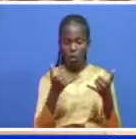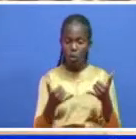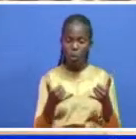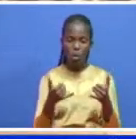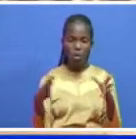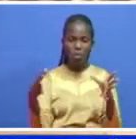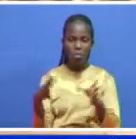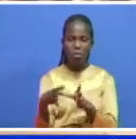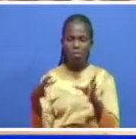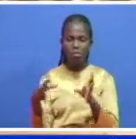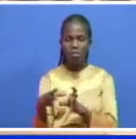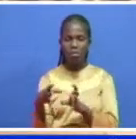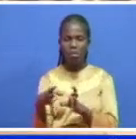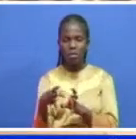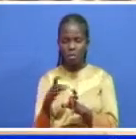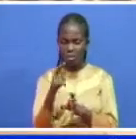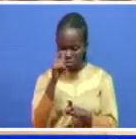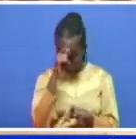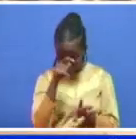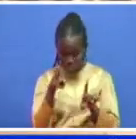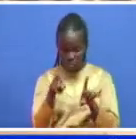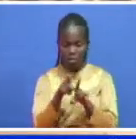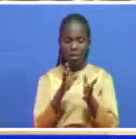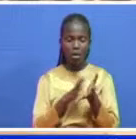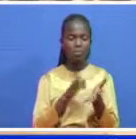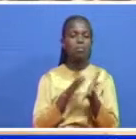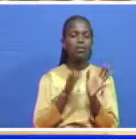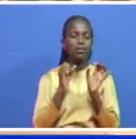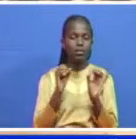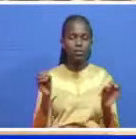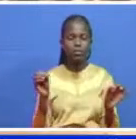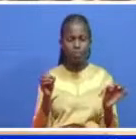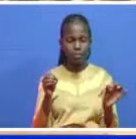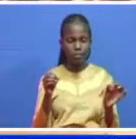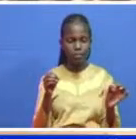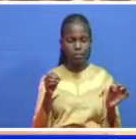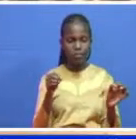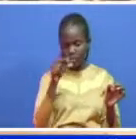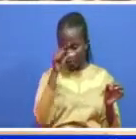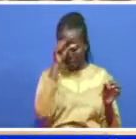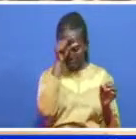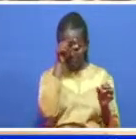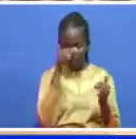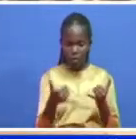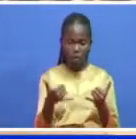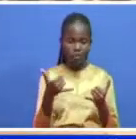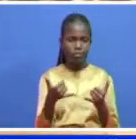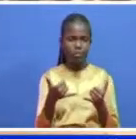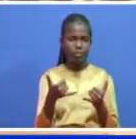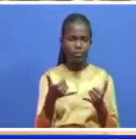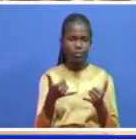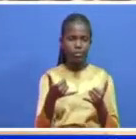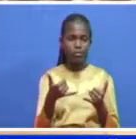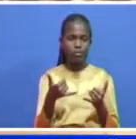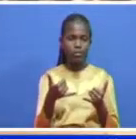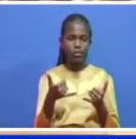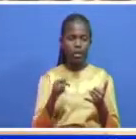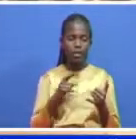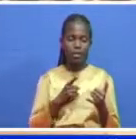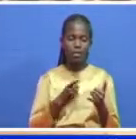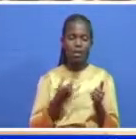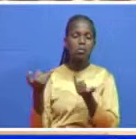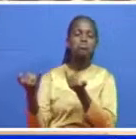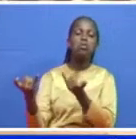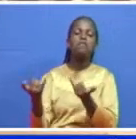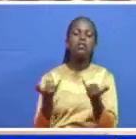ndaya. Tambai ya mukamba. Nundu wakitumi mana kuni kura. Ona wadatu isi selekale. Oyu selekale laivo. Yende na kutuwe kisi ya mbemba ngalikuwa ya